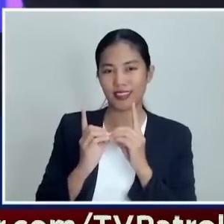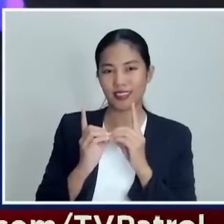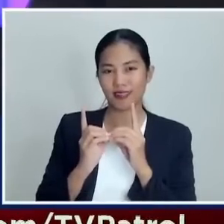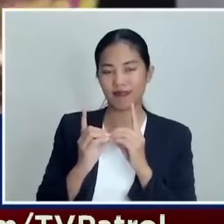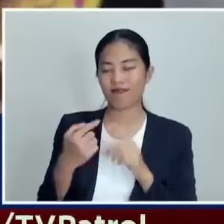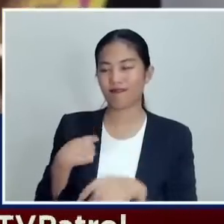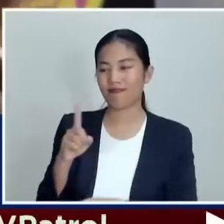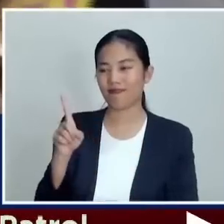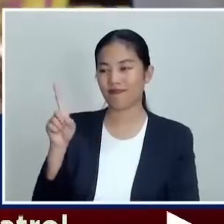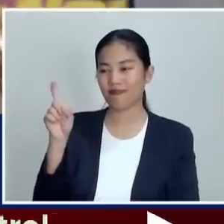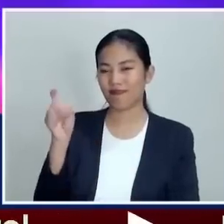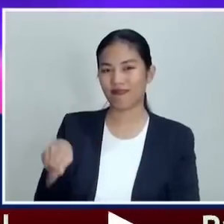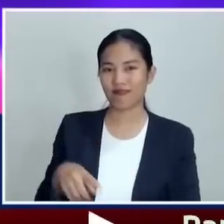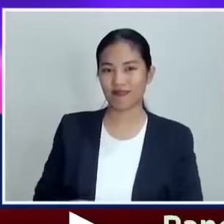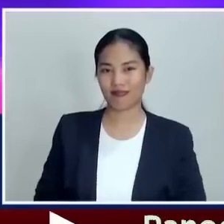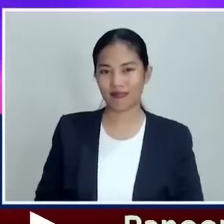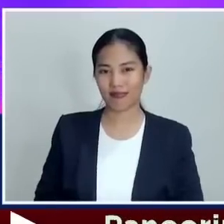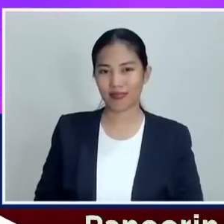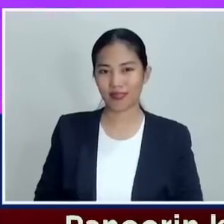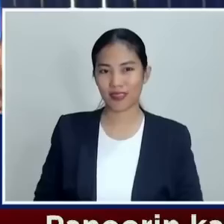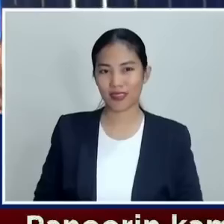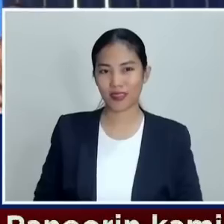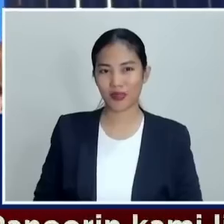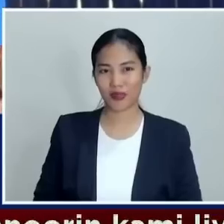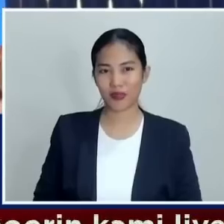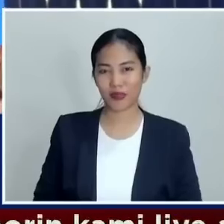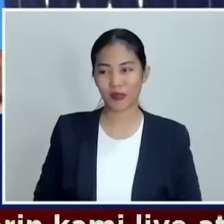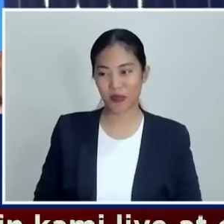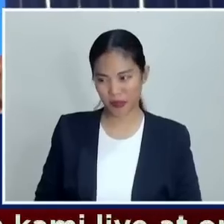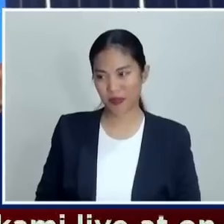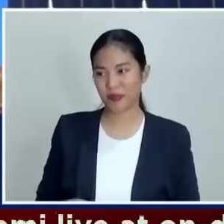sa'yo, will you be my prom date?